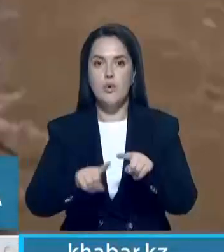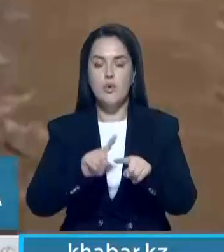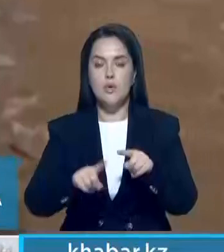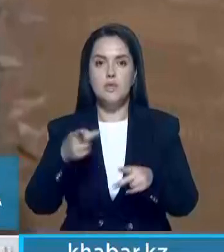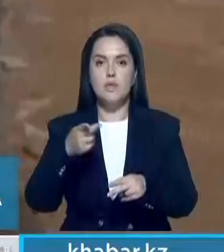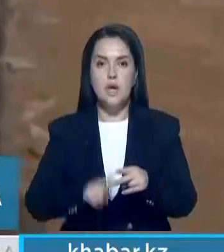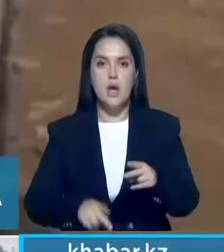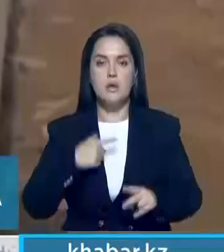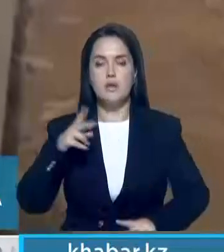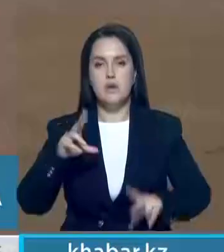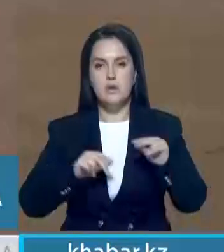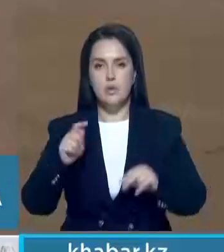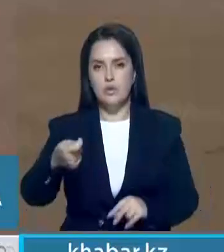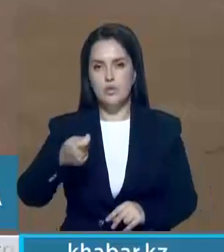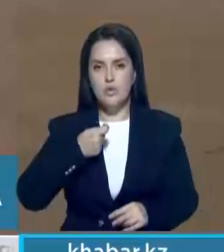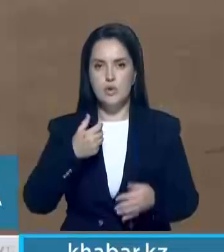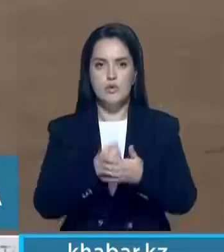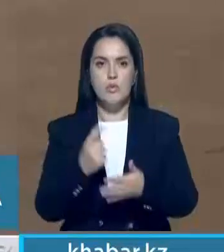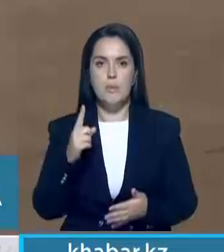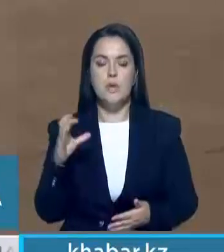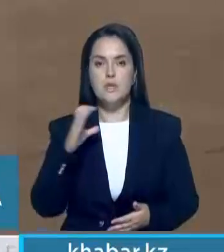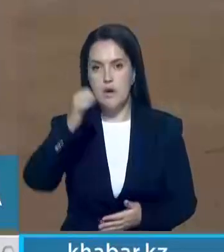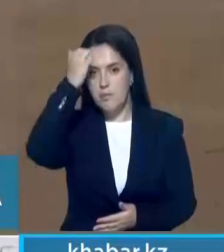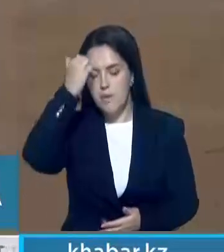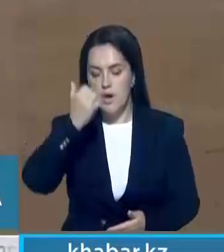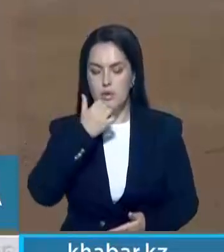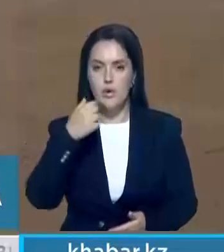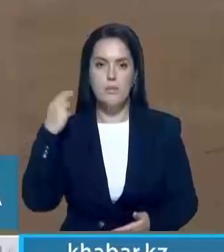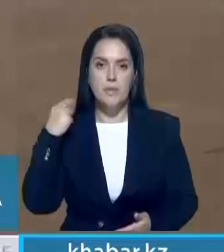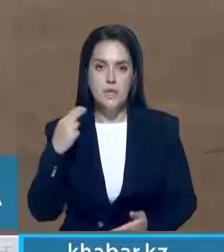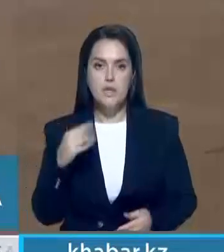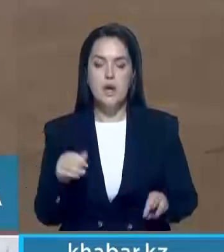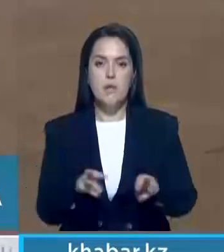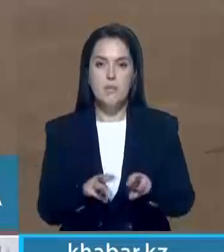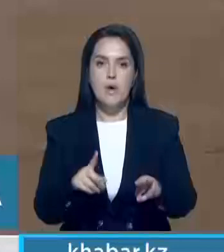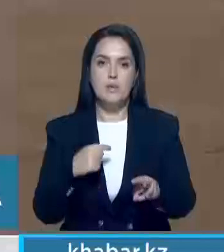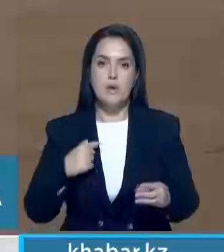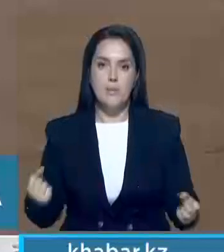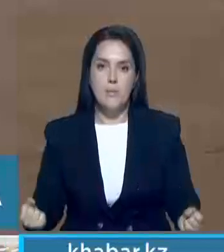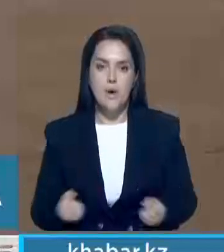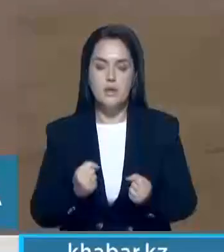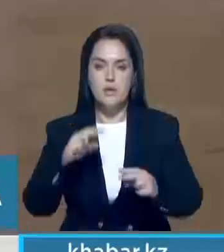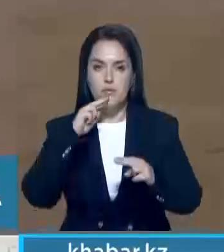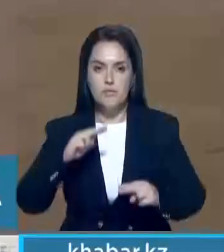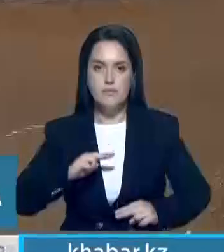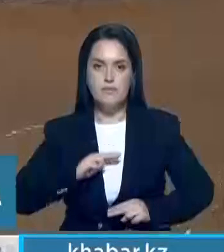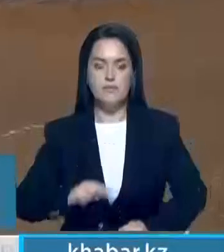строительство. Надеемся получить ключи до 1 сентября. Благодарю нашего президента и правительства за поддержку и внимание.